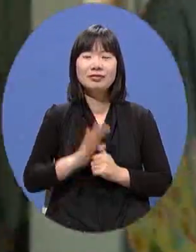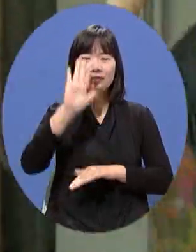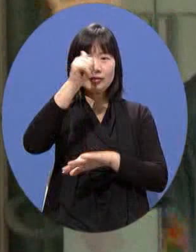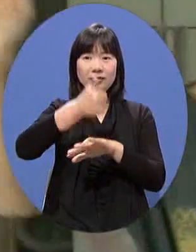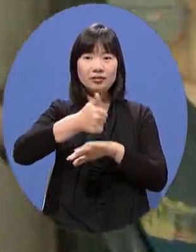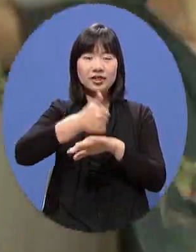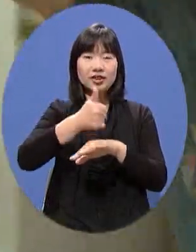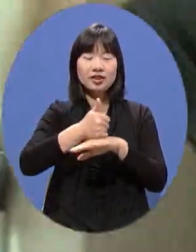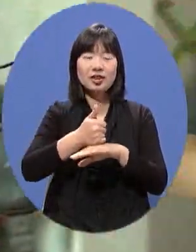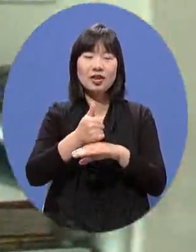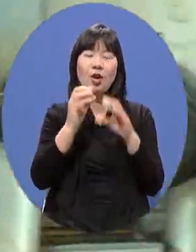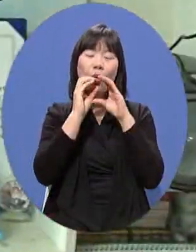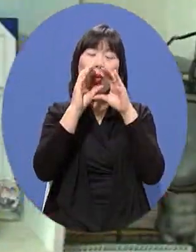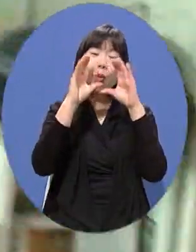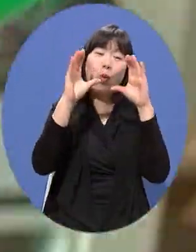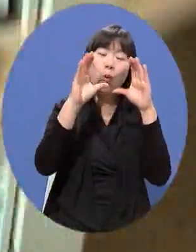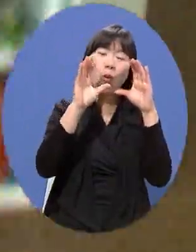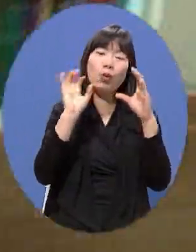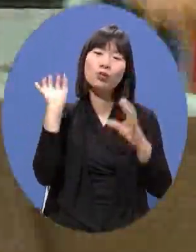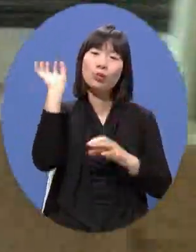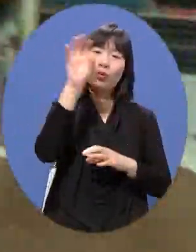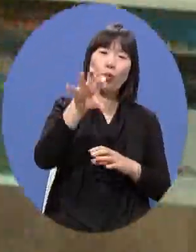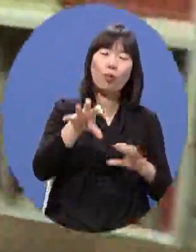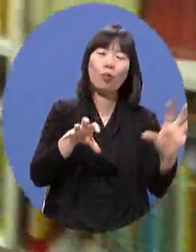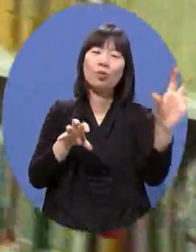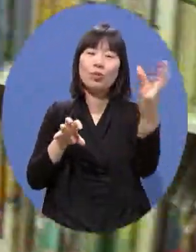마지막 풍선 주고받기.